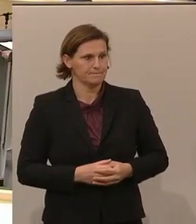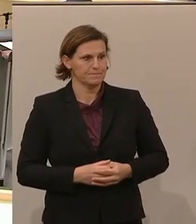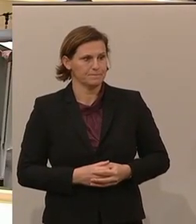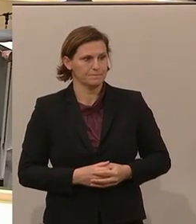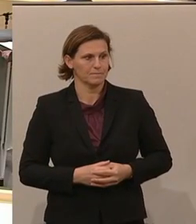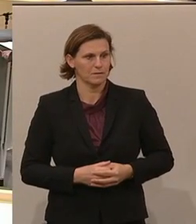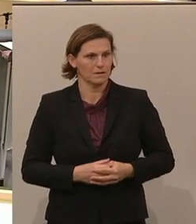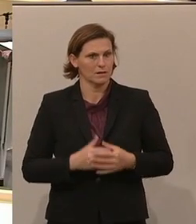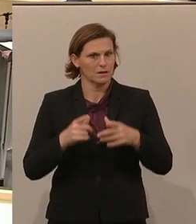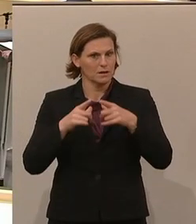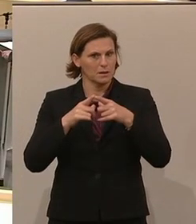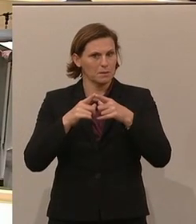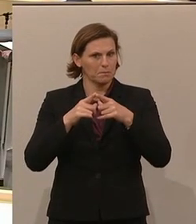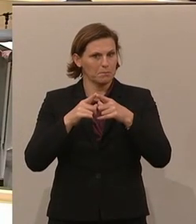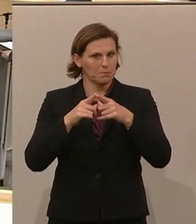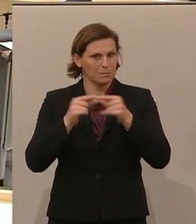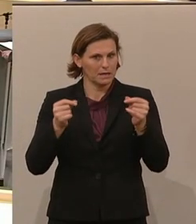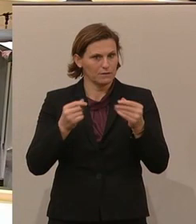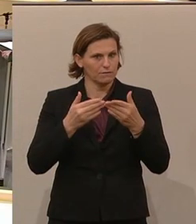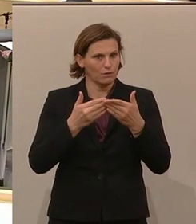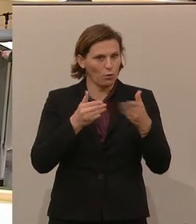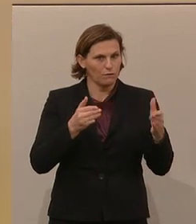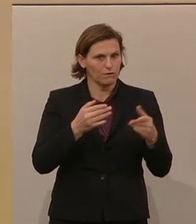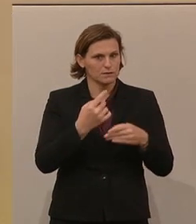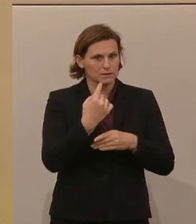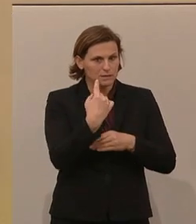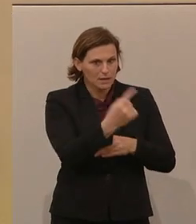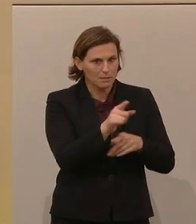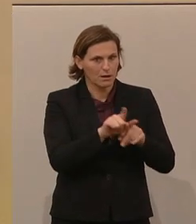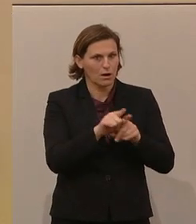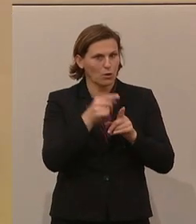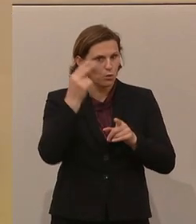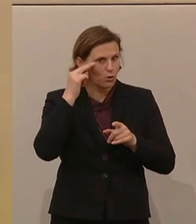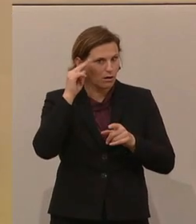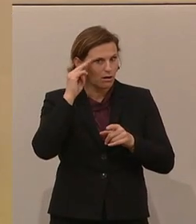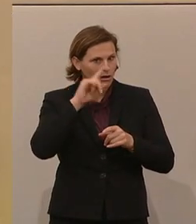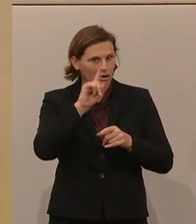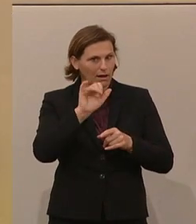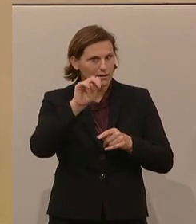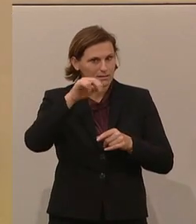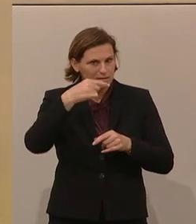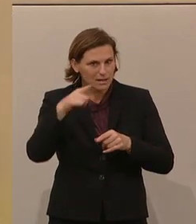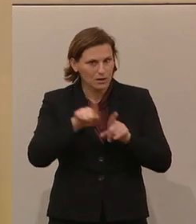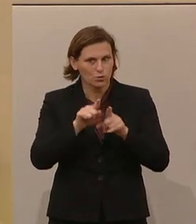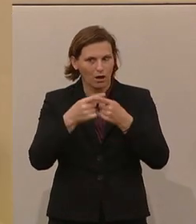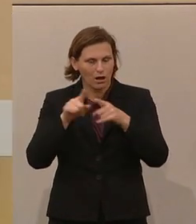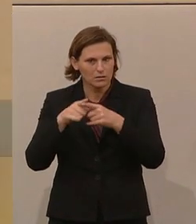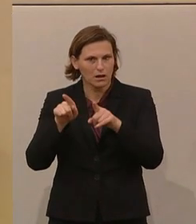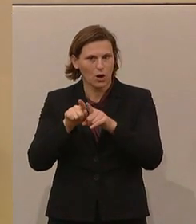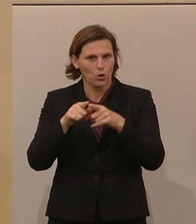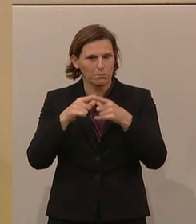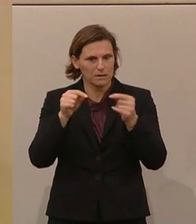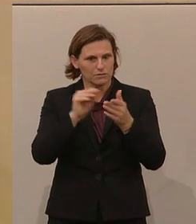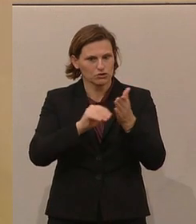Und dieser offene Brief, den Sie, der Herr Zingel und der Herr Schellhorn da an den ORF geschrieben haben, der sucht aus meiner Sicht